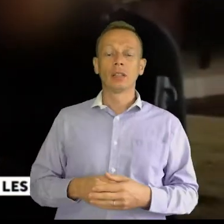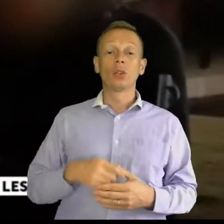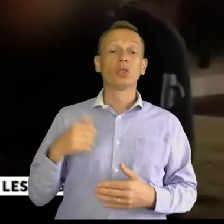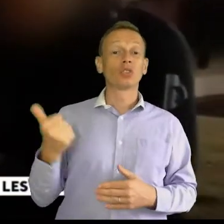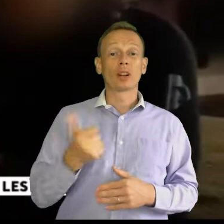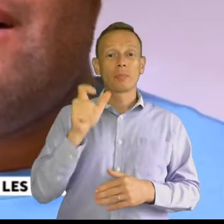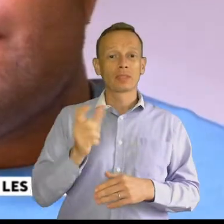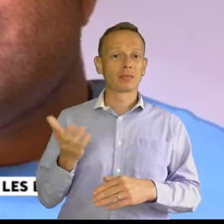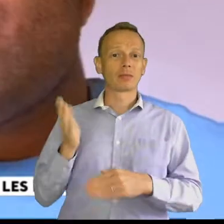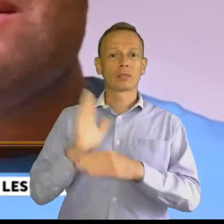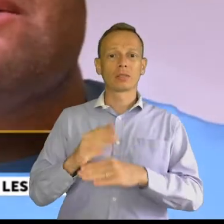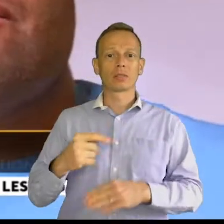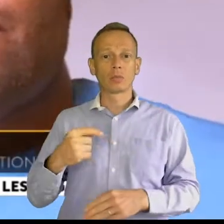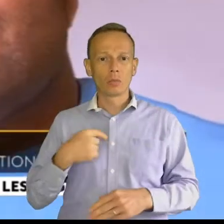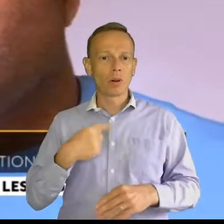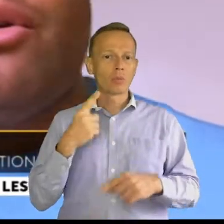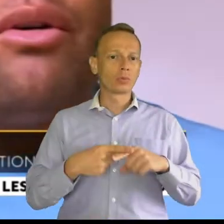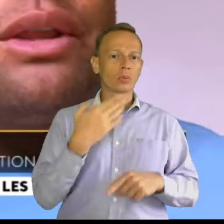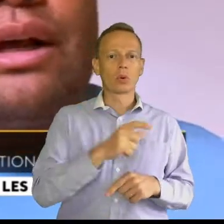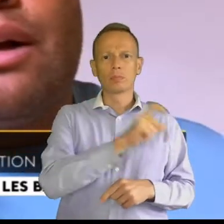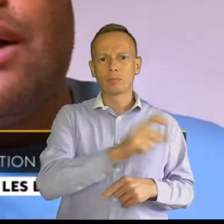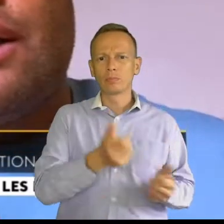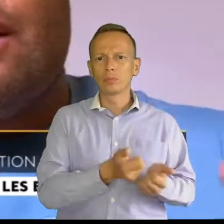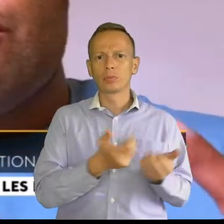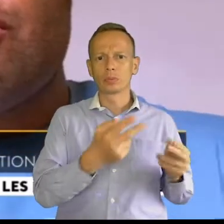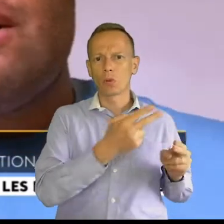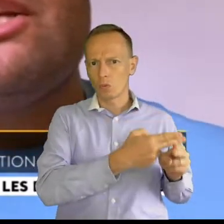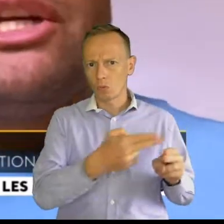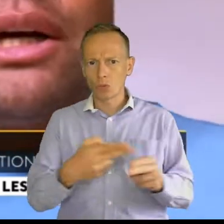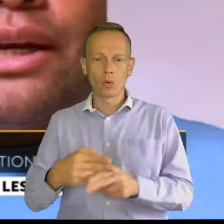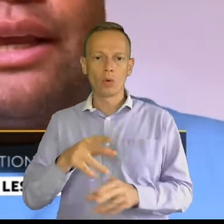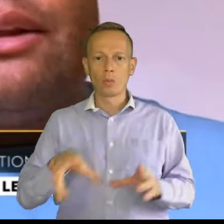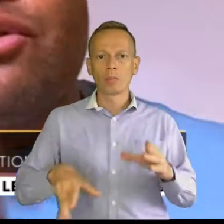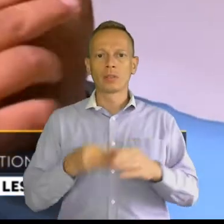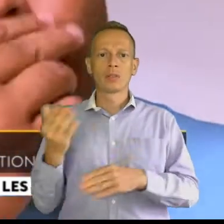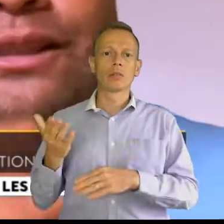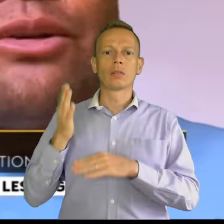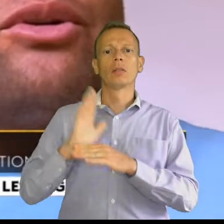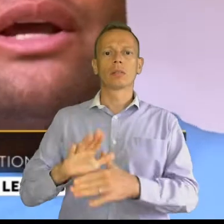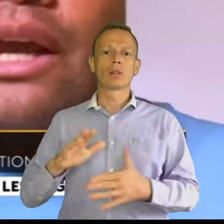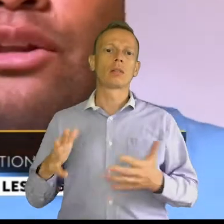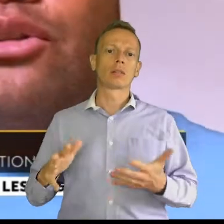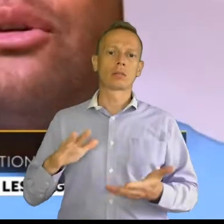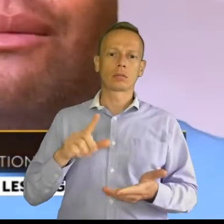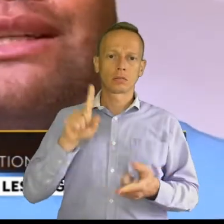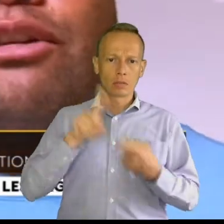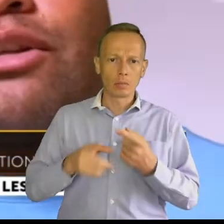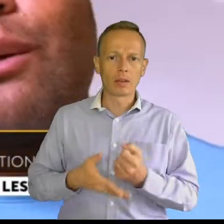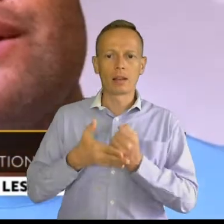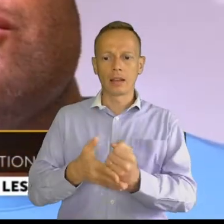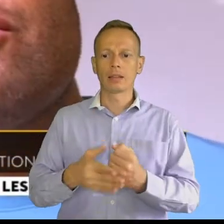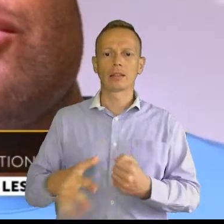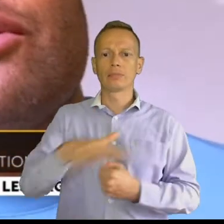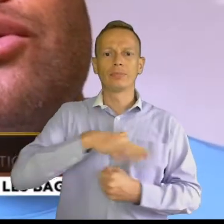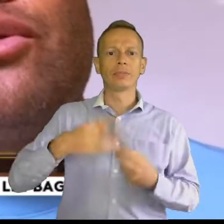qui était... Avec chaque ambassadeur, il y a moi, il y a Nani Gérard et Heli Dudels et d'autres ambassadeurs qui seront